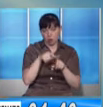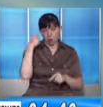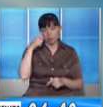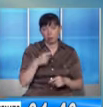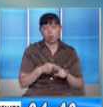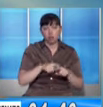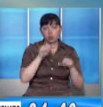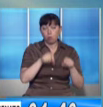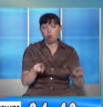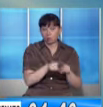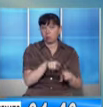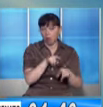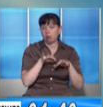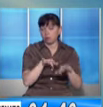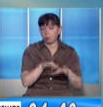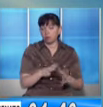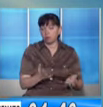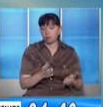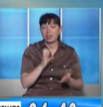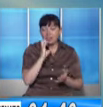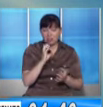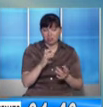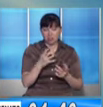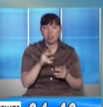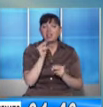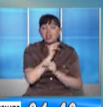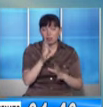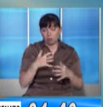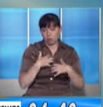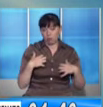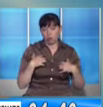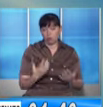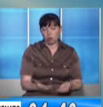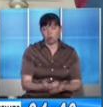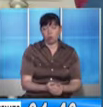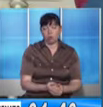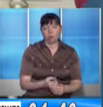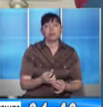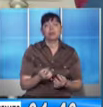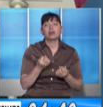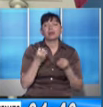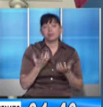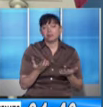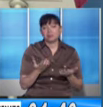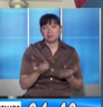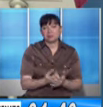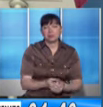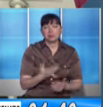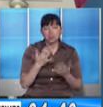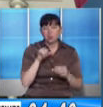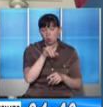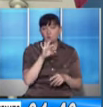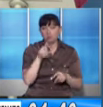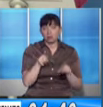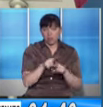care își permite să acționeze așa în raport cu o ființă nevinovată. Este mai simplu, omul ăsta, dacă se comportă în felul